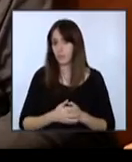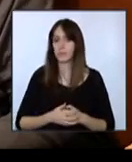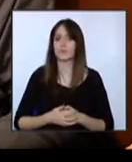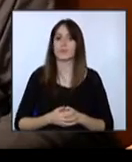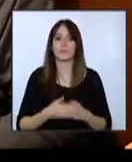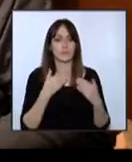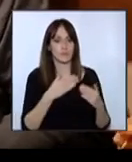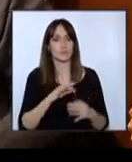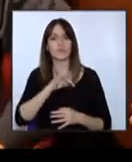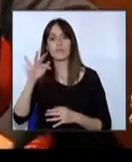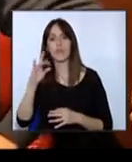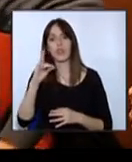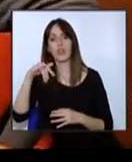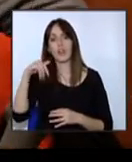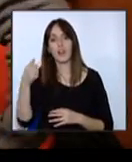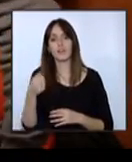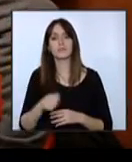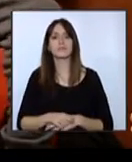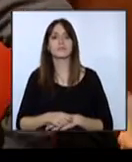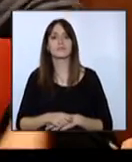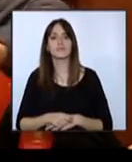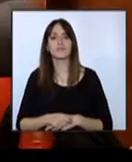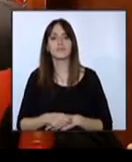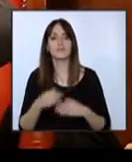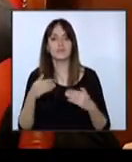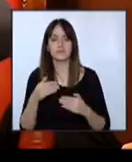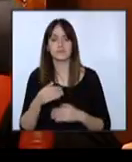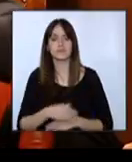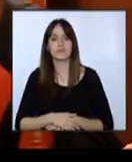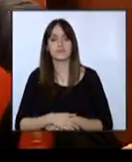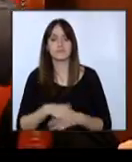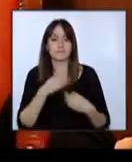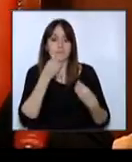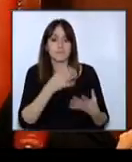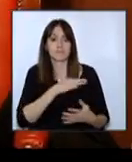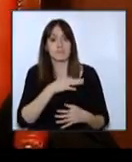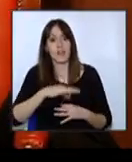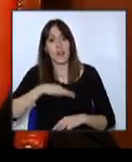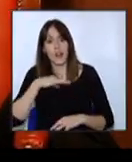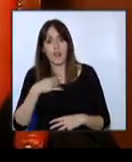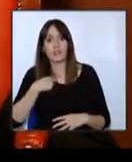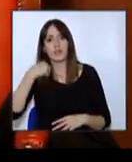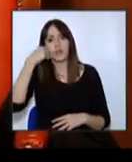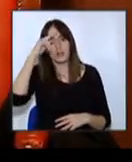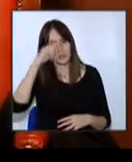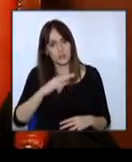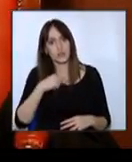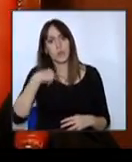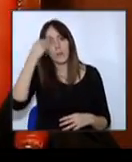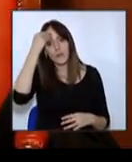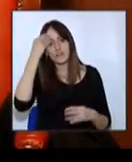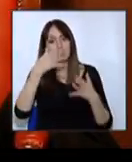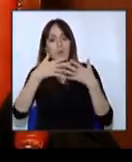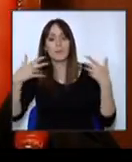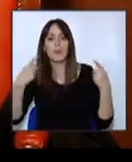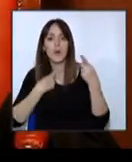Moltes gràcies. Senyor Dòniga. Sí, gràcies, alcaldessa. Bé, senyor Anglada, amb tots els respectes, jo penso que aquesta pregunta està